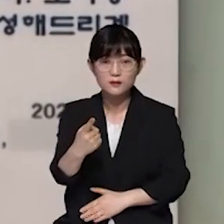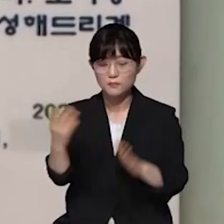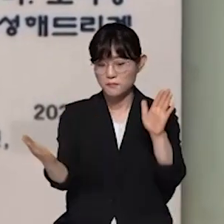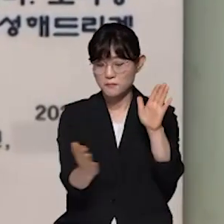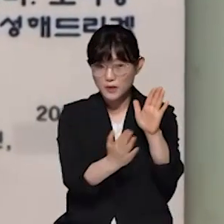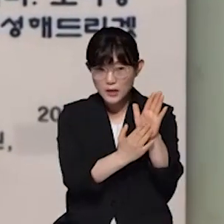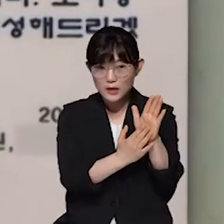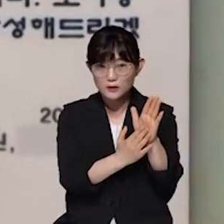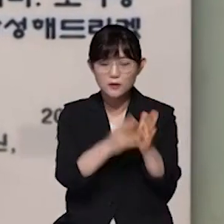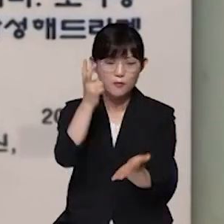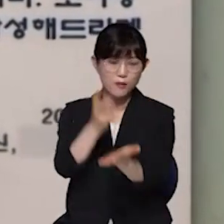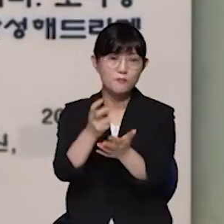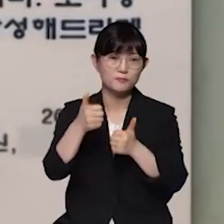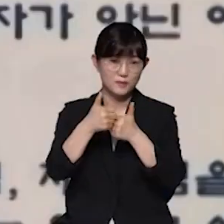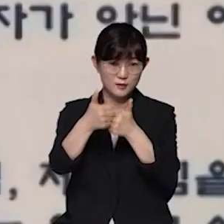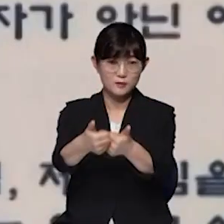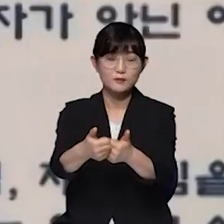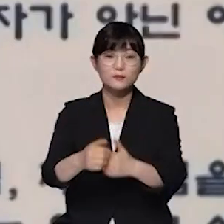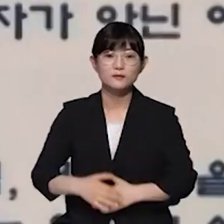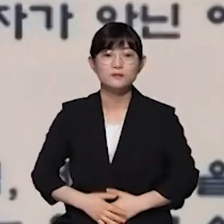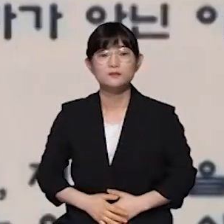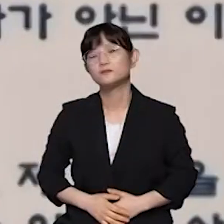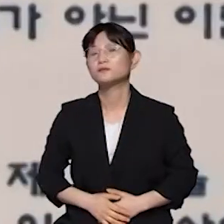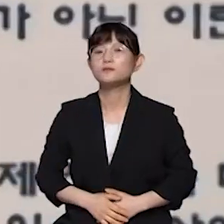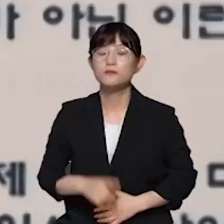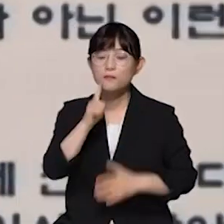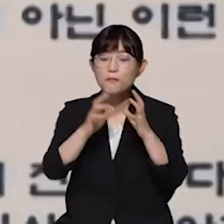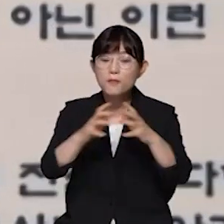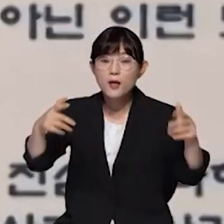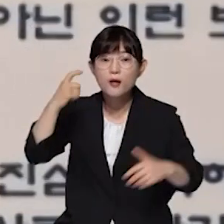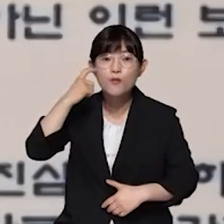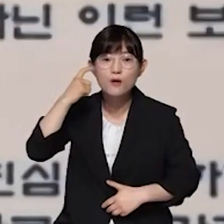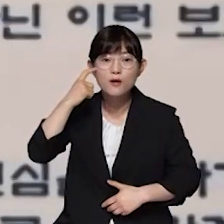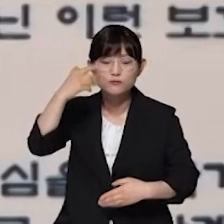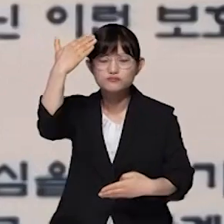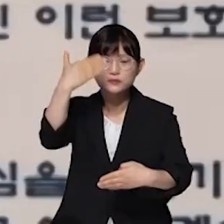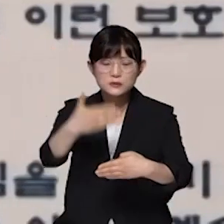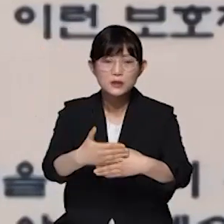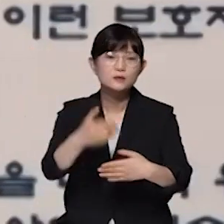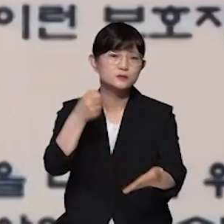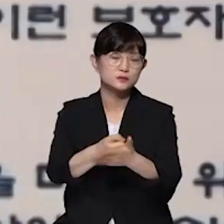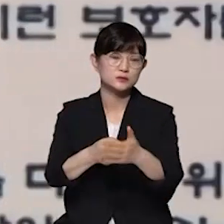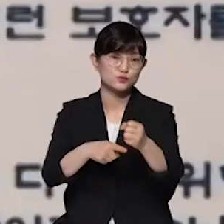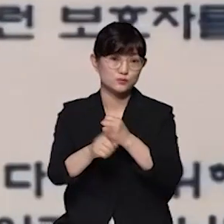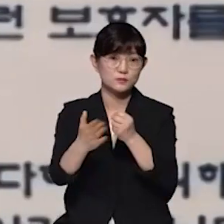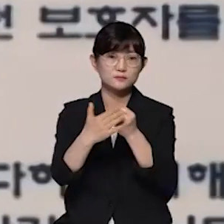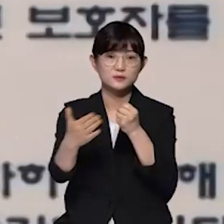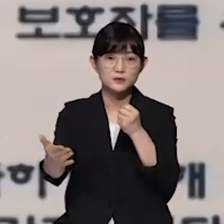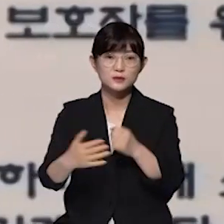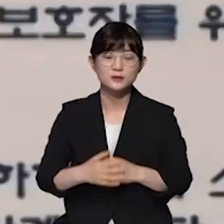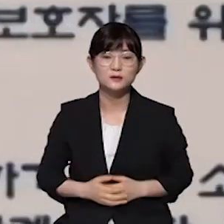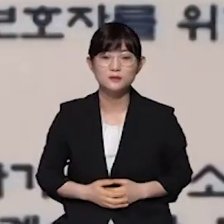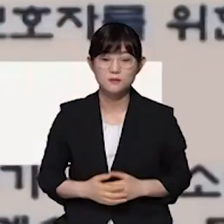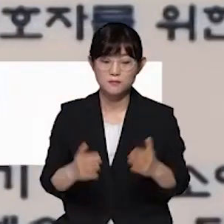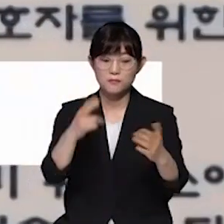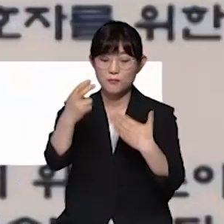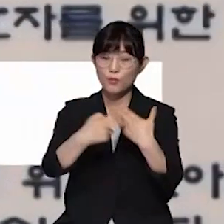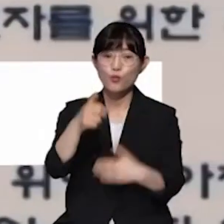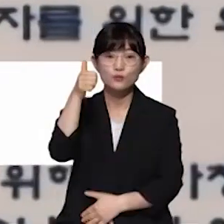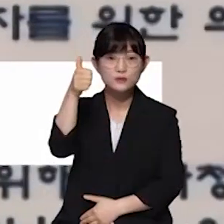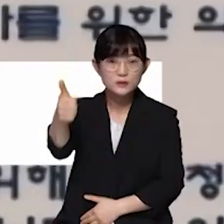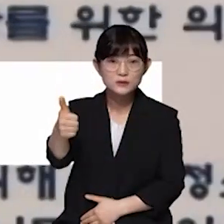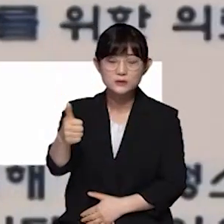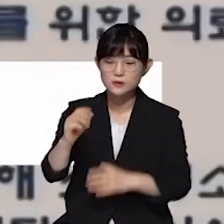규정에 따른 절차입니다. 논란을 일으킨 건 폐원을 결정한 이유였습니다. 해당 의원 원장은